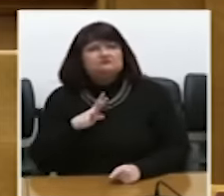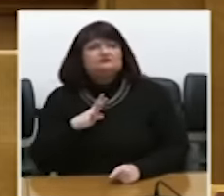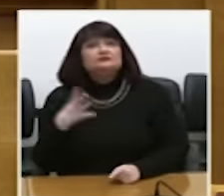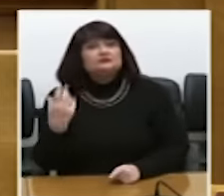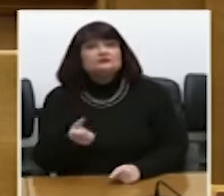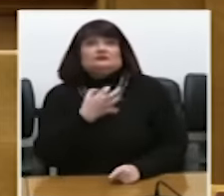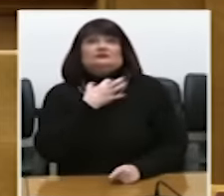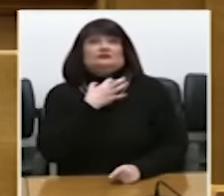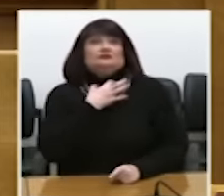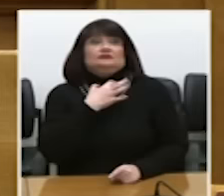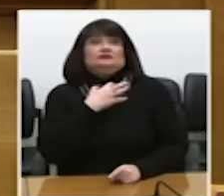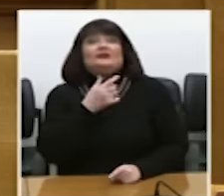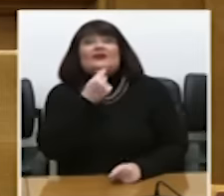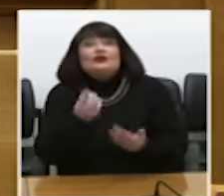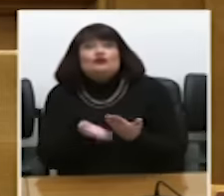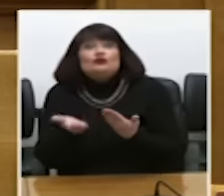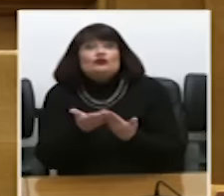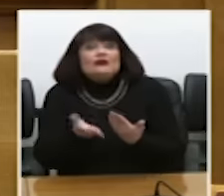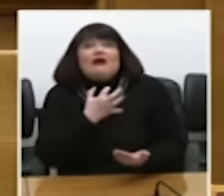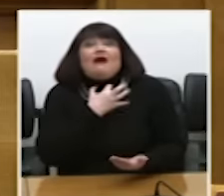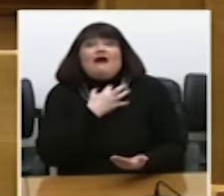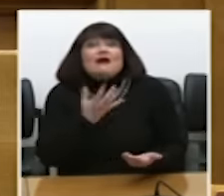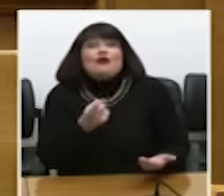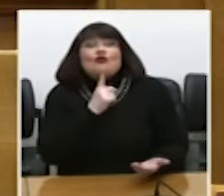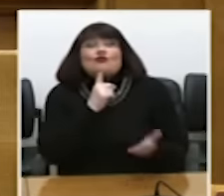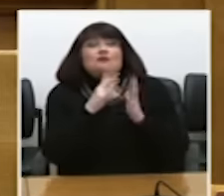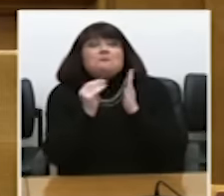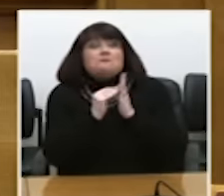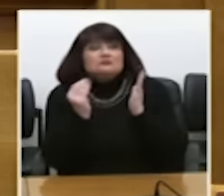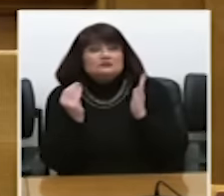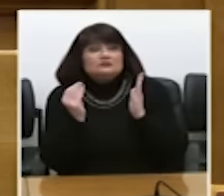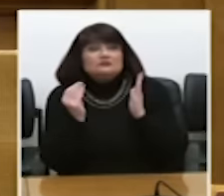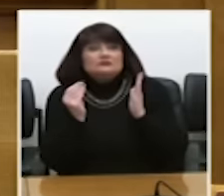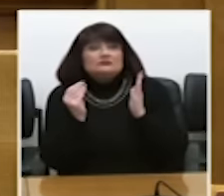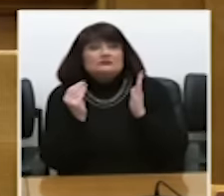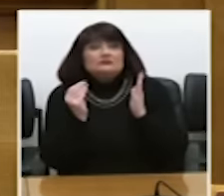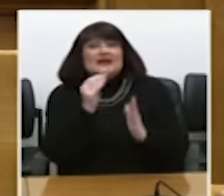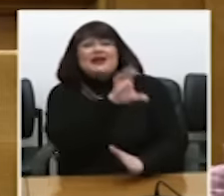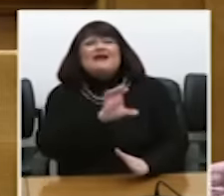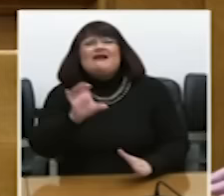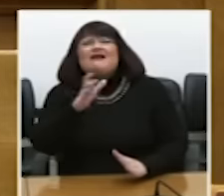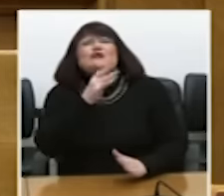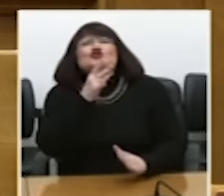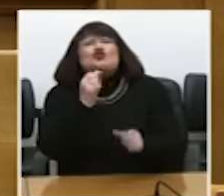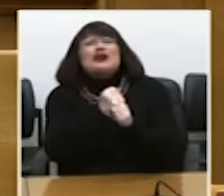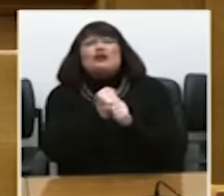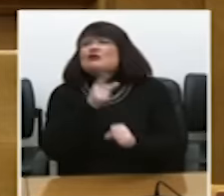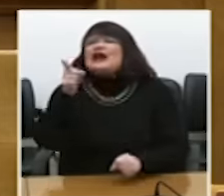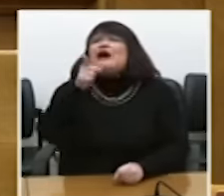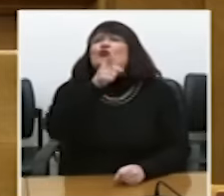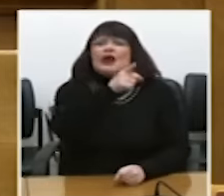ανάγκη διευκόλυνσης, όπως είναι για παράδειγμα οι εποχικοί εργαζόμενοι, πάλι μιλάτε